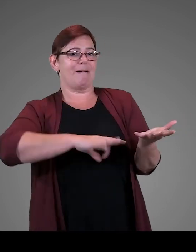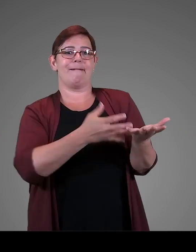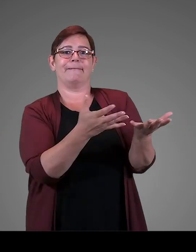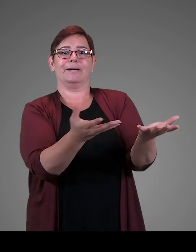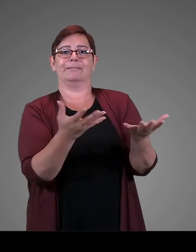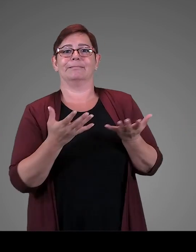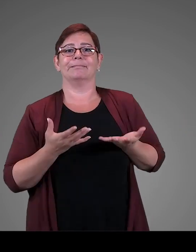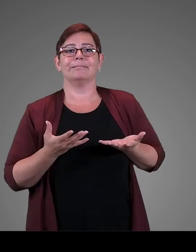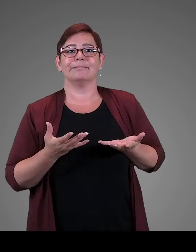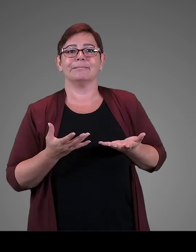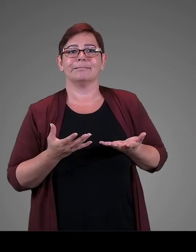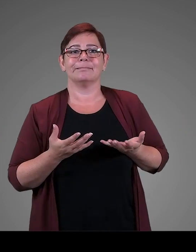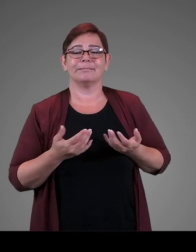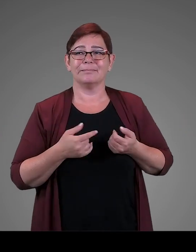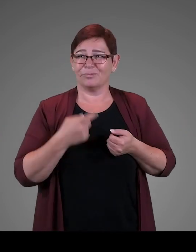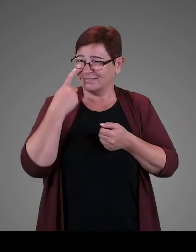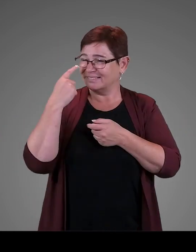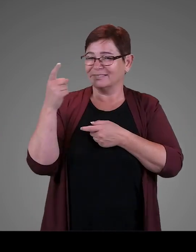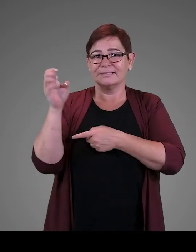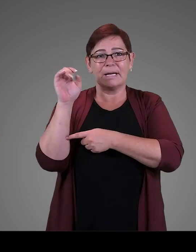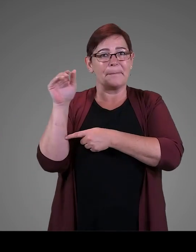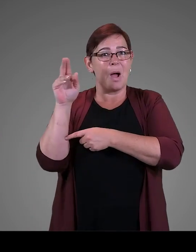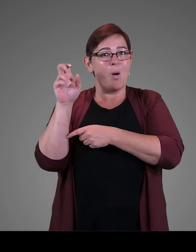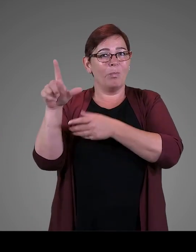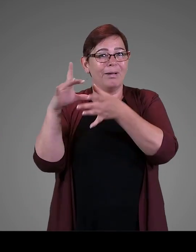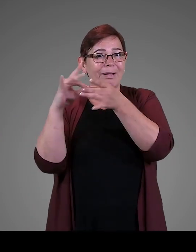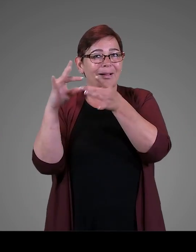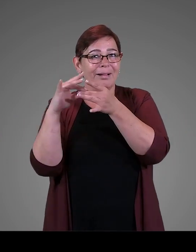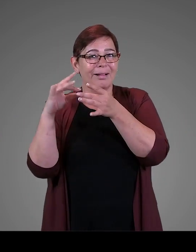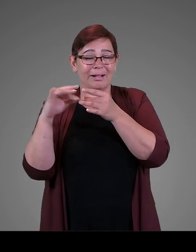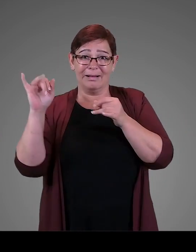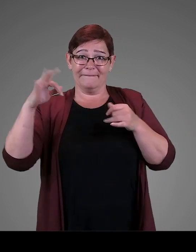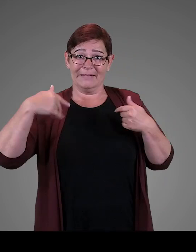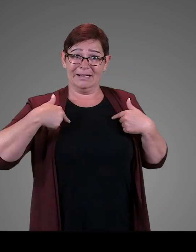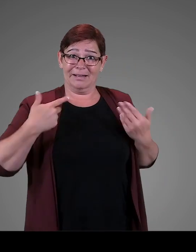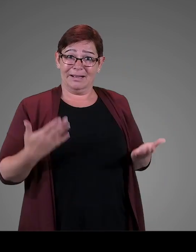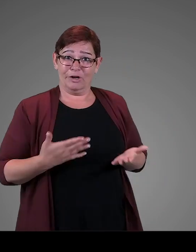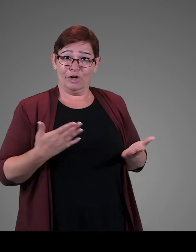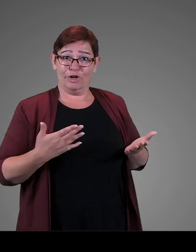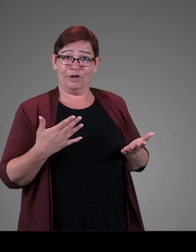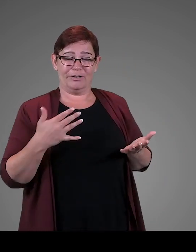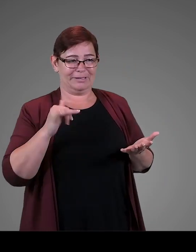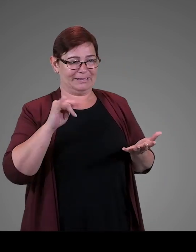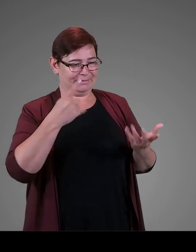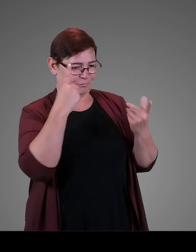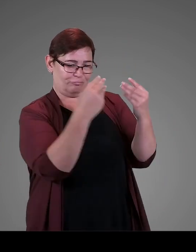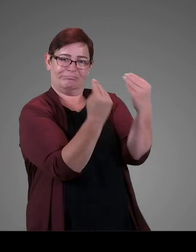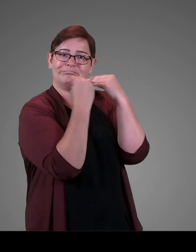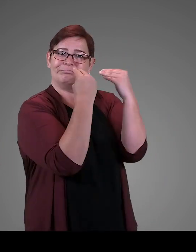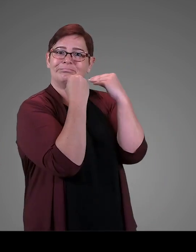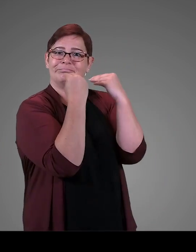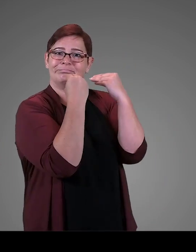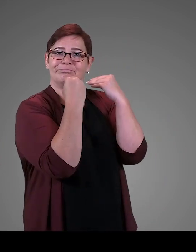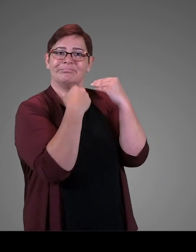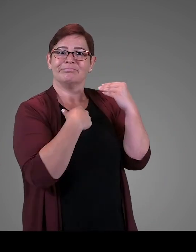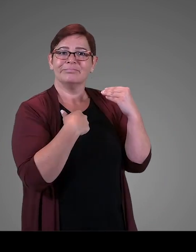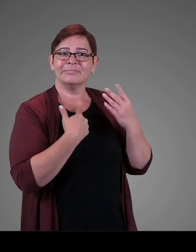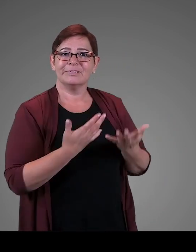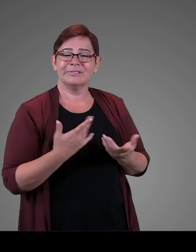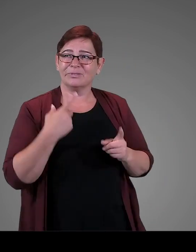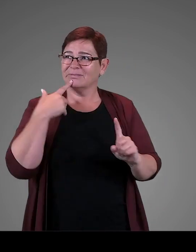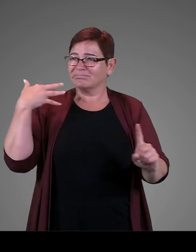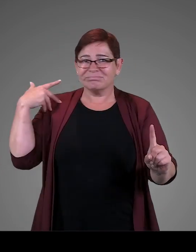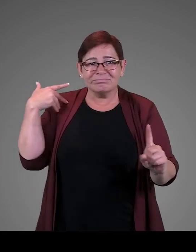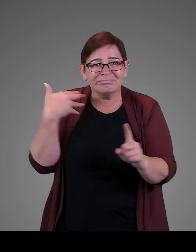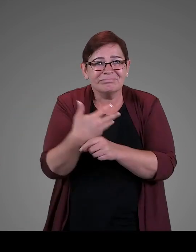Comme Emmanuel le dit bien aussi, si je suis ici, c'est que c'est de la nourriture pour moi. C'est au fil des années, quand j'ai